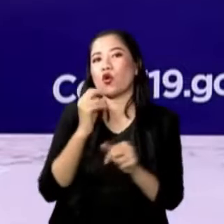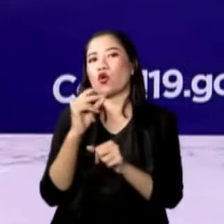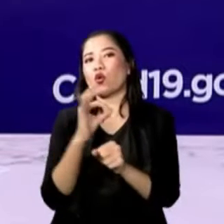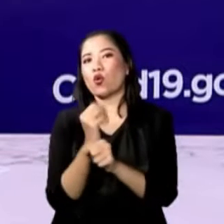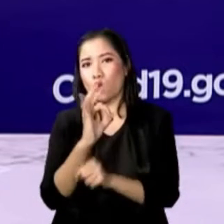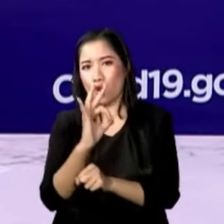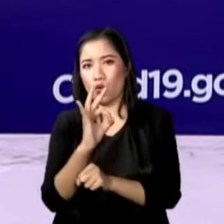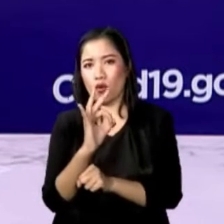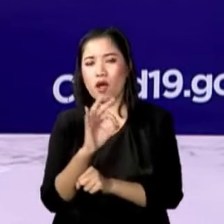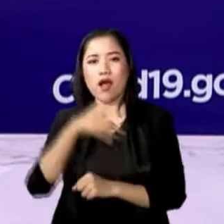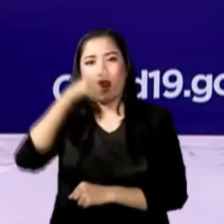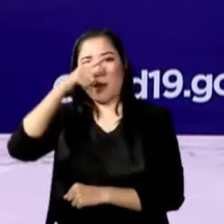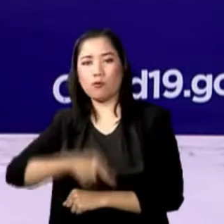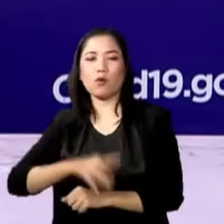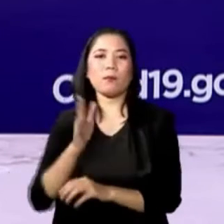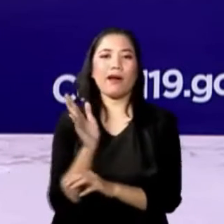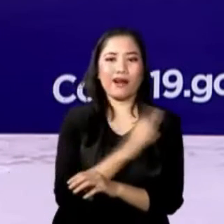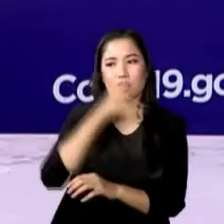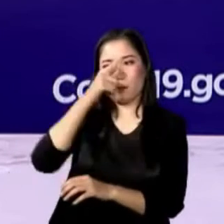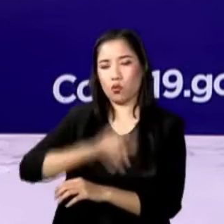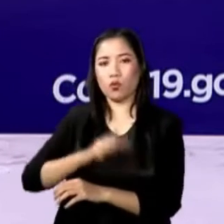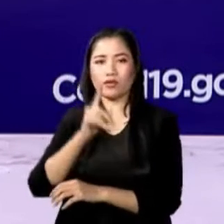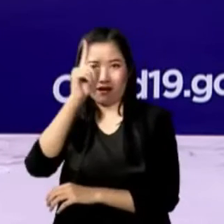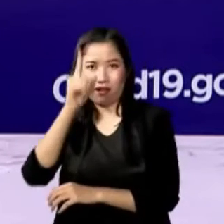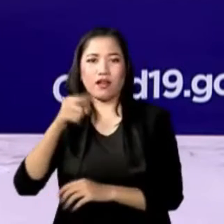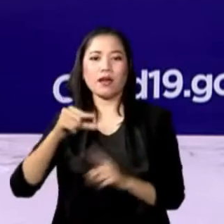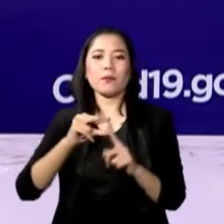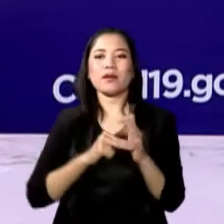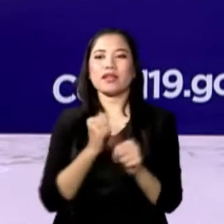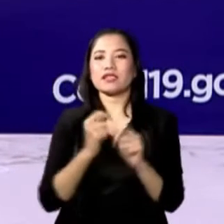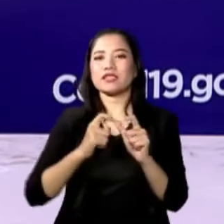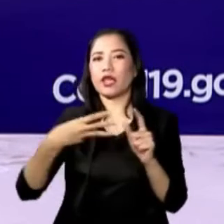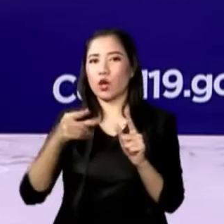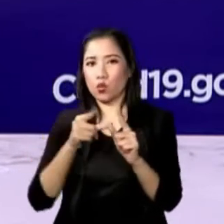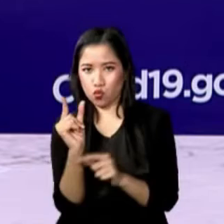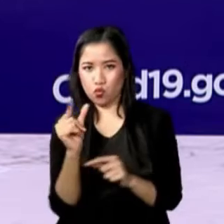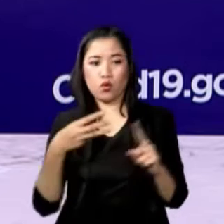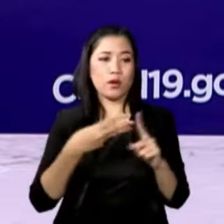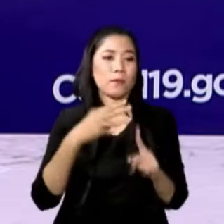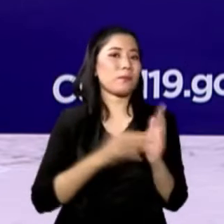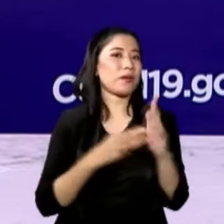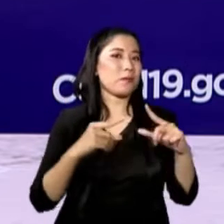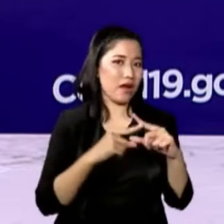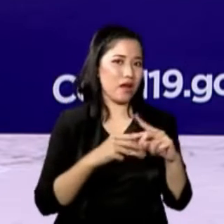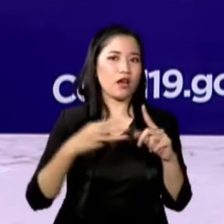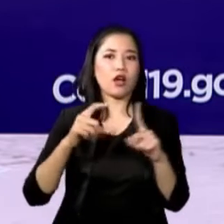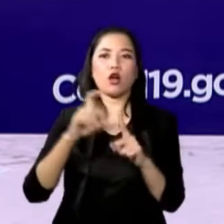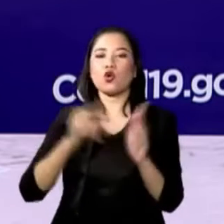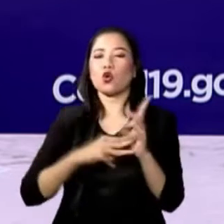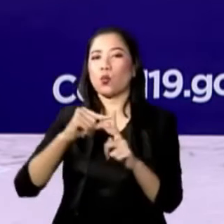Barat, Lampung Utara, Pringsewu di Lampung, Bima, Dompu di